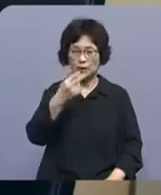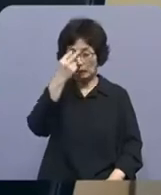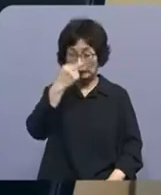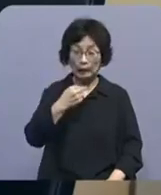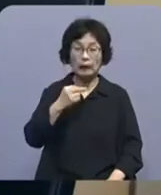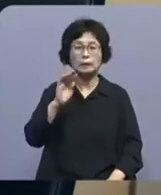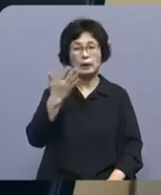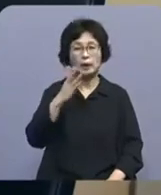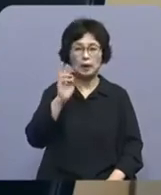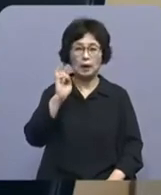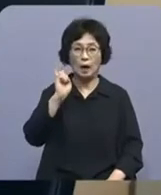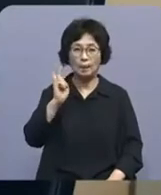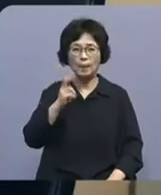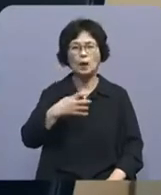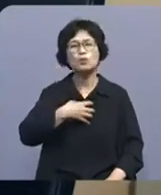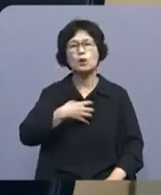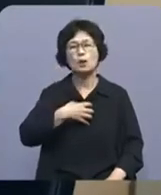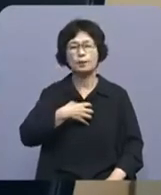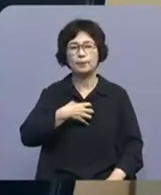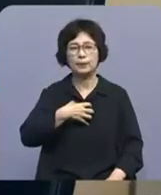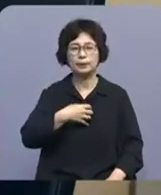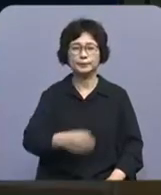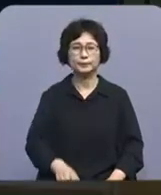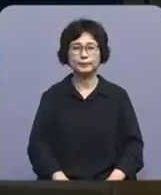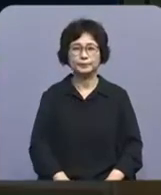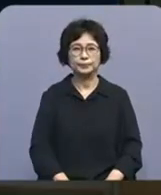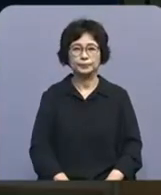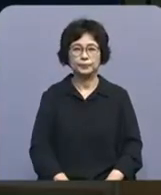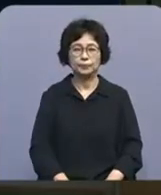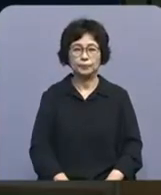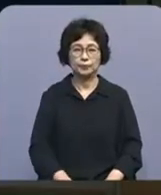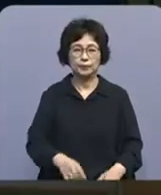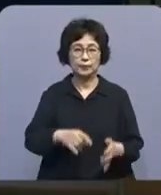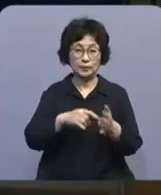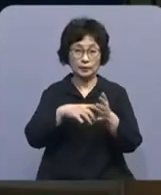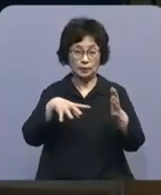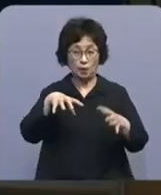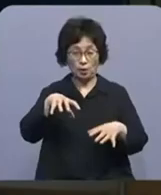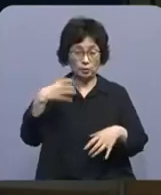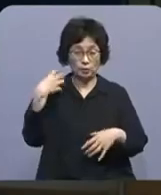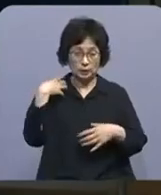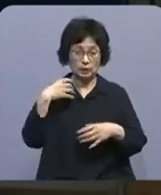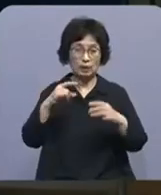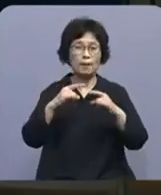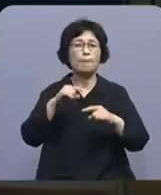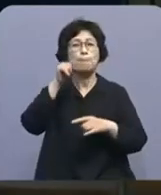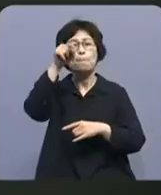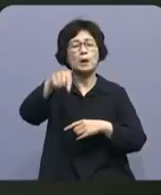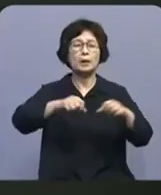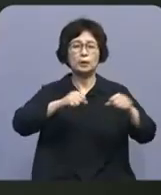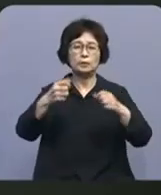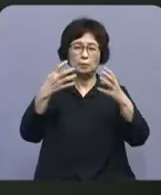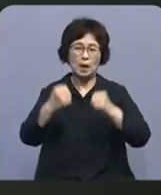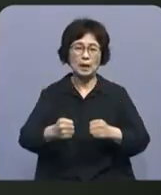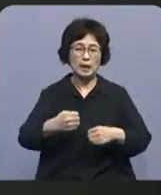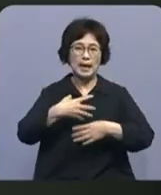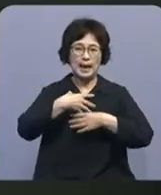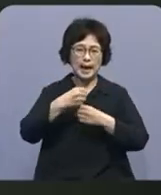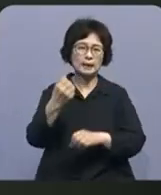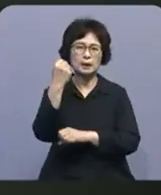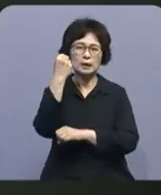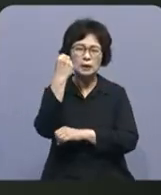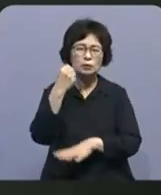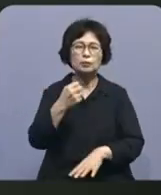손상을 가할 수 있는 위험한 외의 자가 되겠습니까 세관은 야외 활동이 많아지는 시기 안전기준을 위반한 레이저